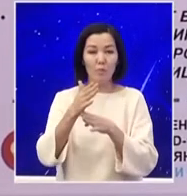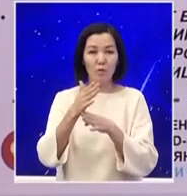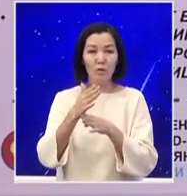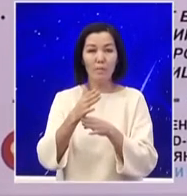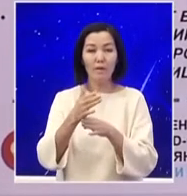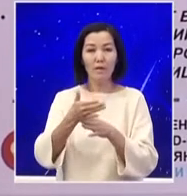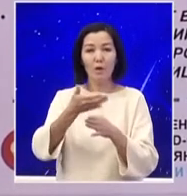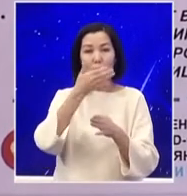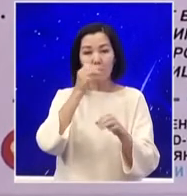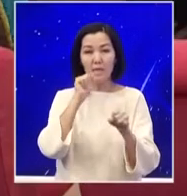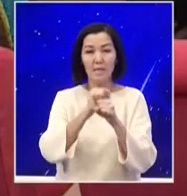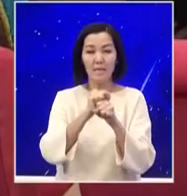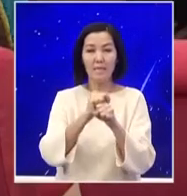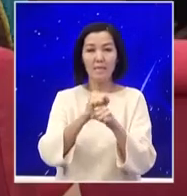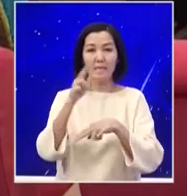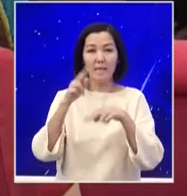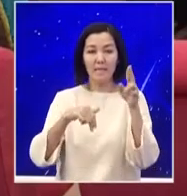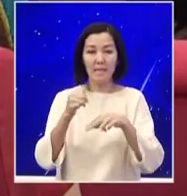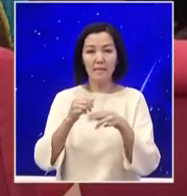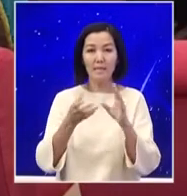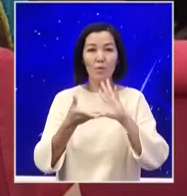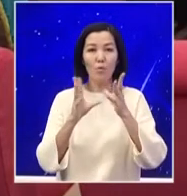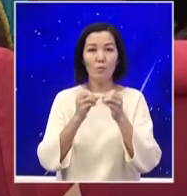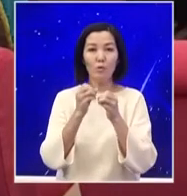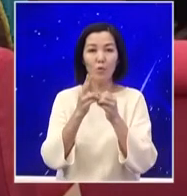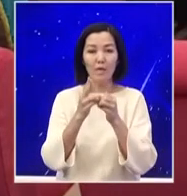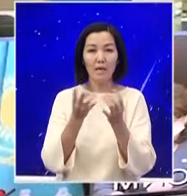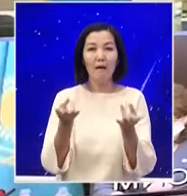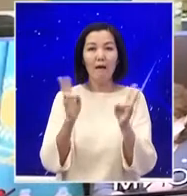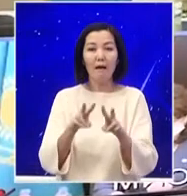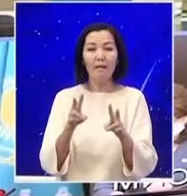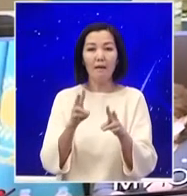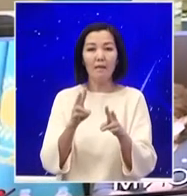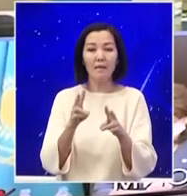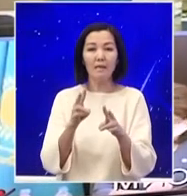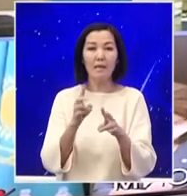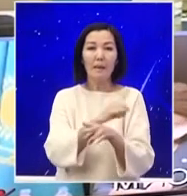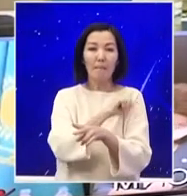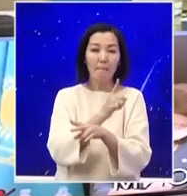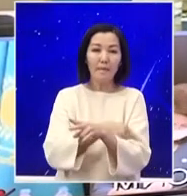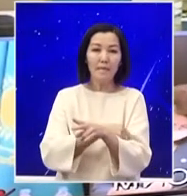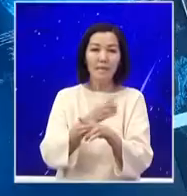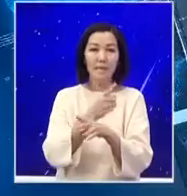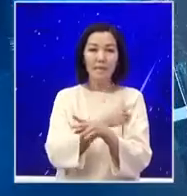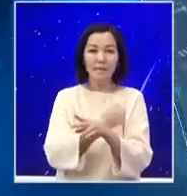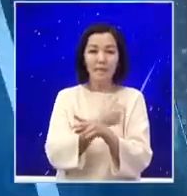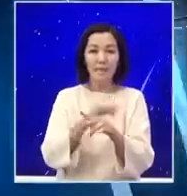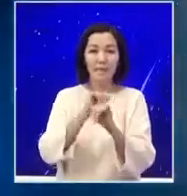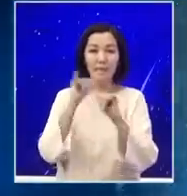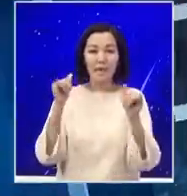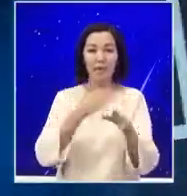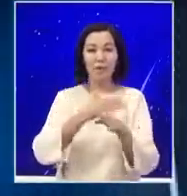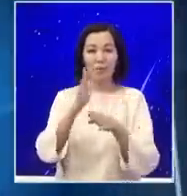оттегі станциясы алынды. Қазіргі саны 12 болды. Қалған қаржы медициналық базаны нығайтуға бағытталған. Мирует